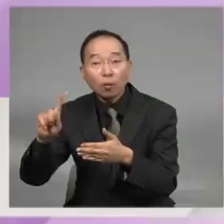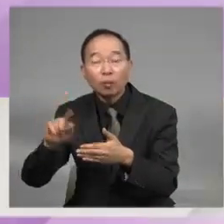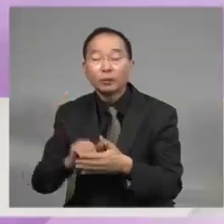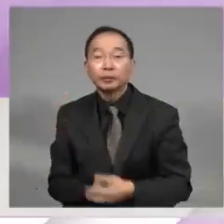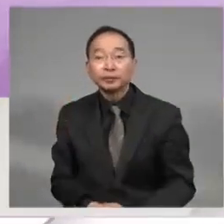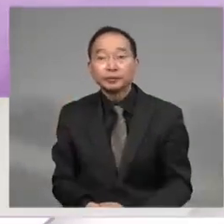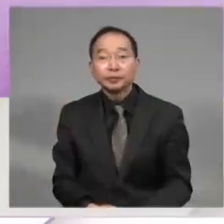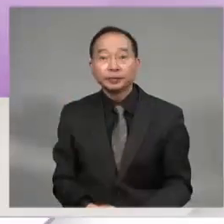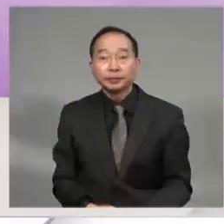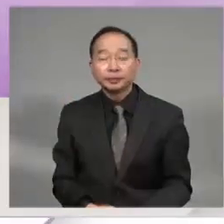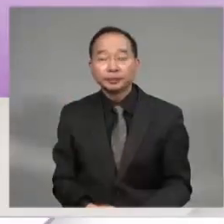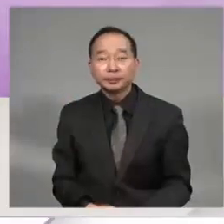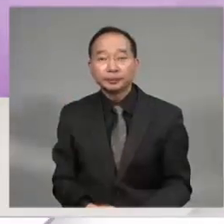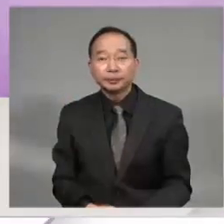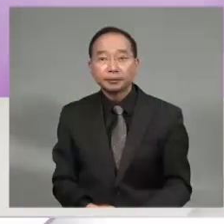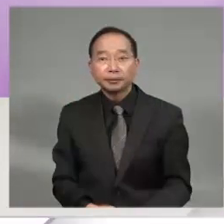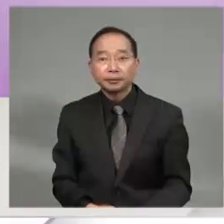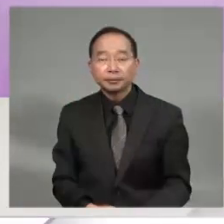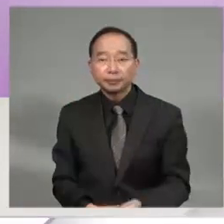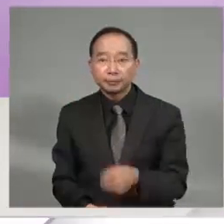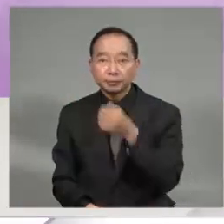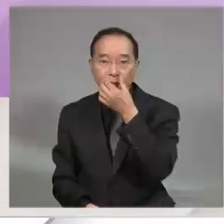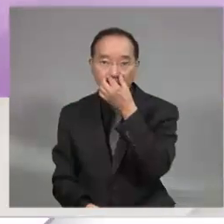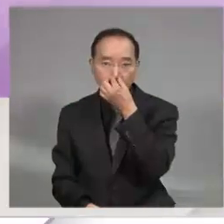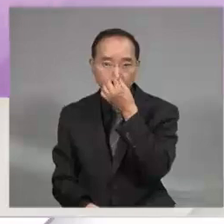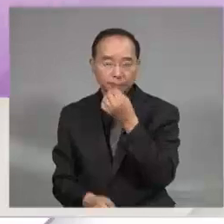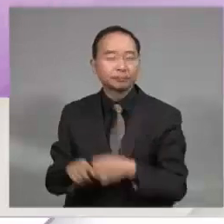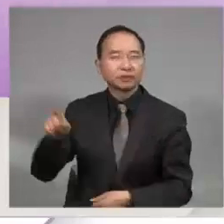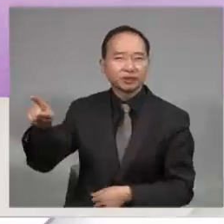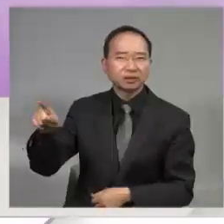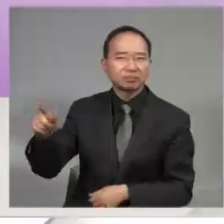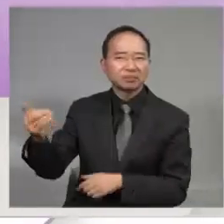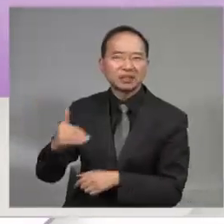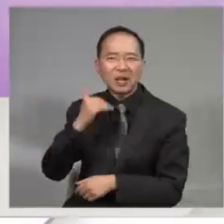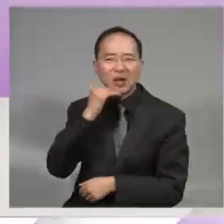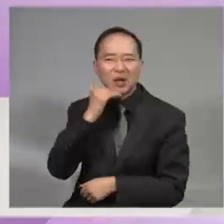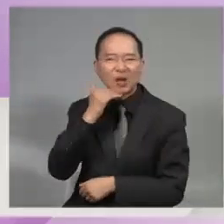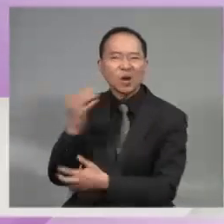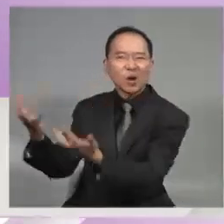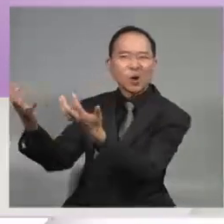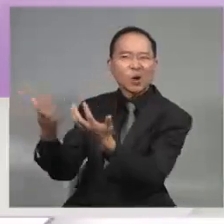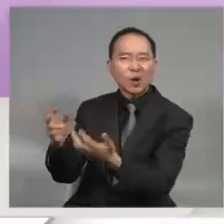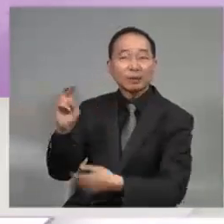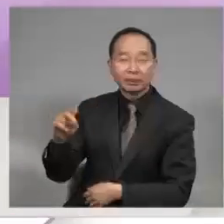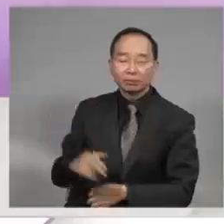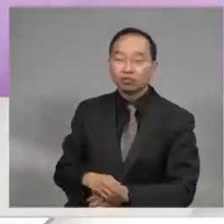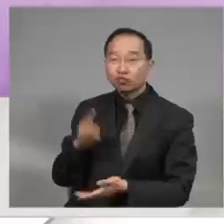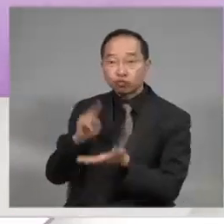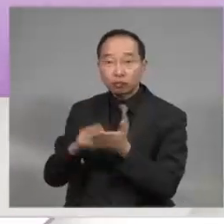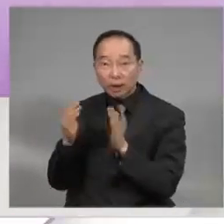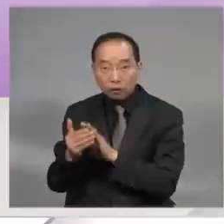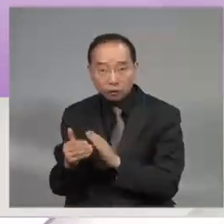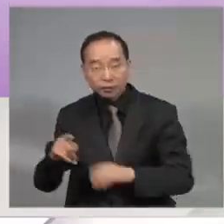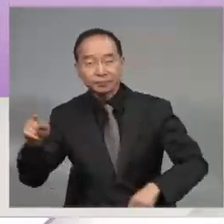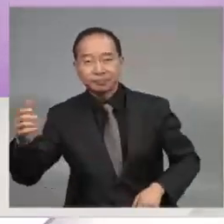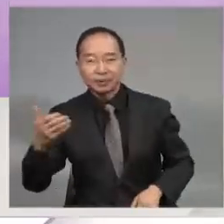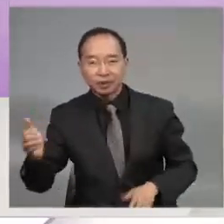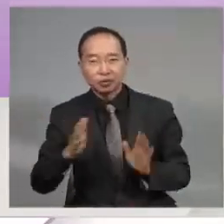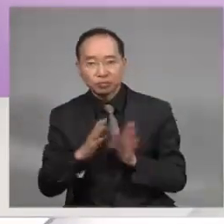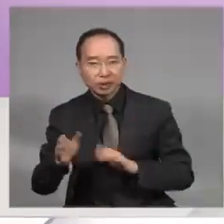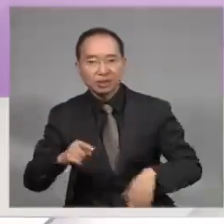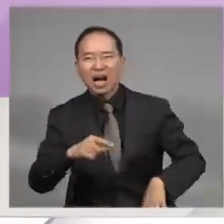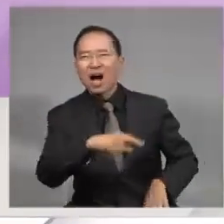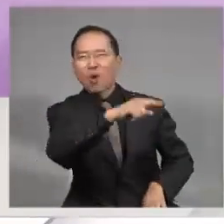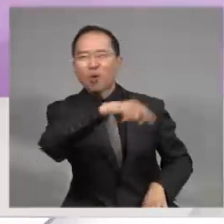어떻게 절차가 되는 건가요? 저희도 또 이제 기다리는 분들이 계시겠죠, 그죠? 우체국에서도. 네, 이제 우체국에서도 아마 관외 해송용 봉투가 올 거라는